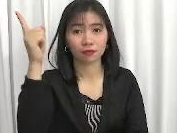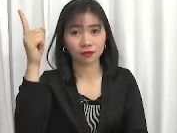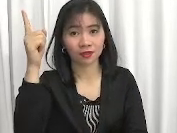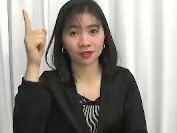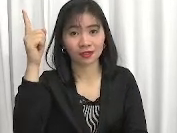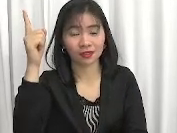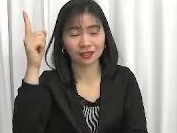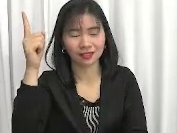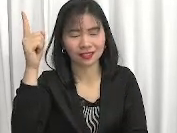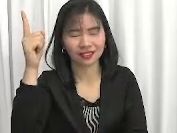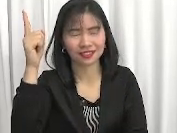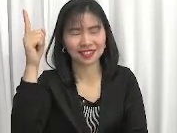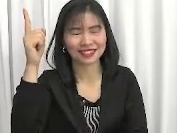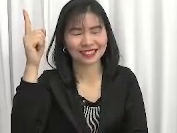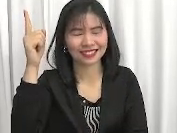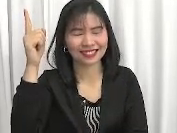inyo.